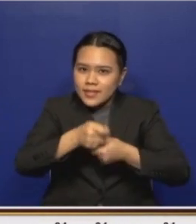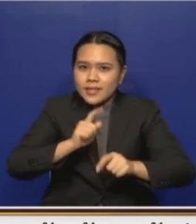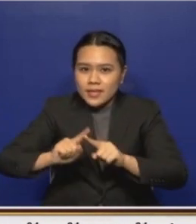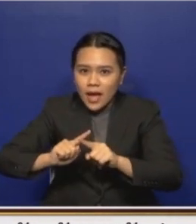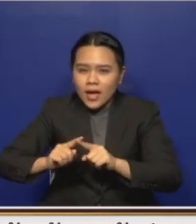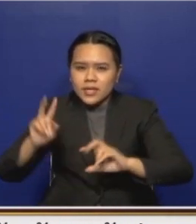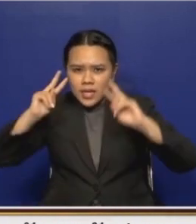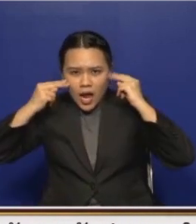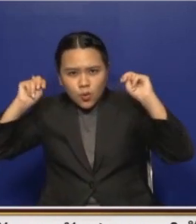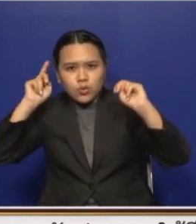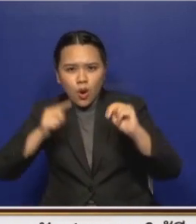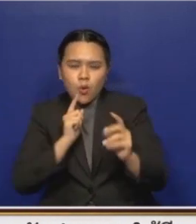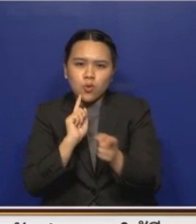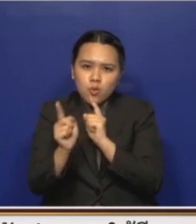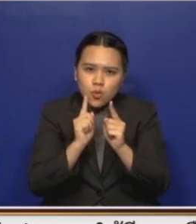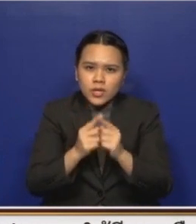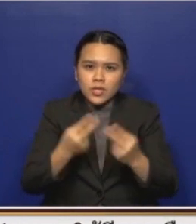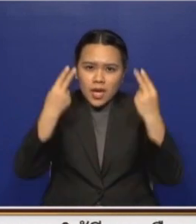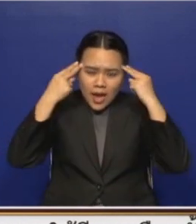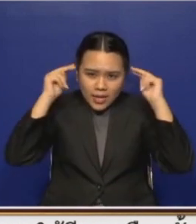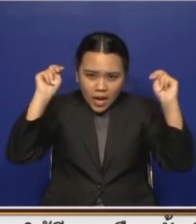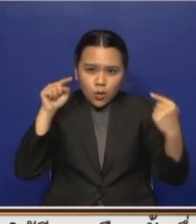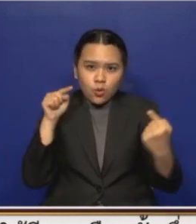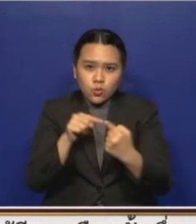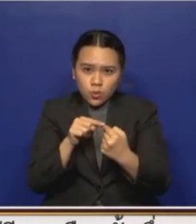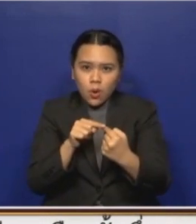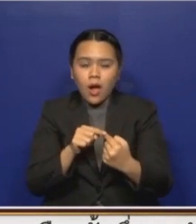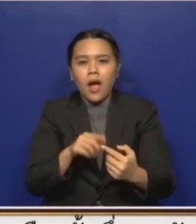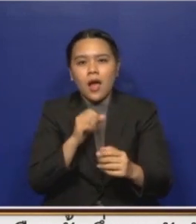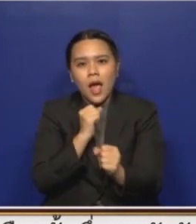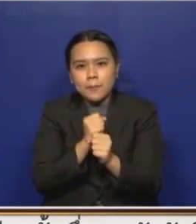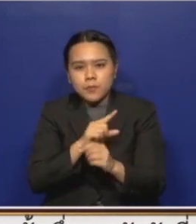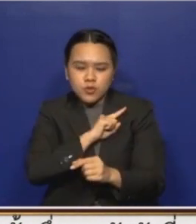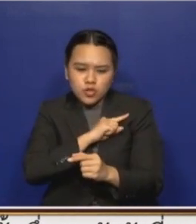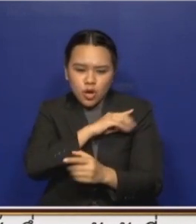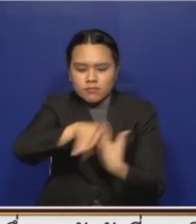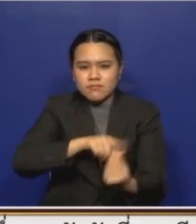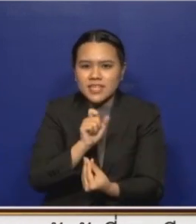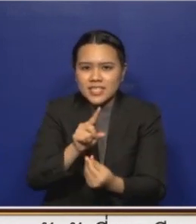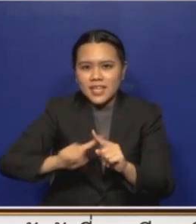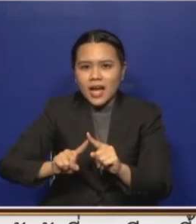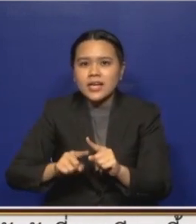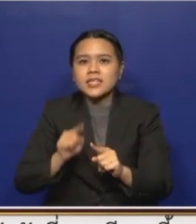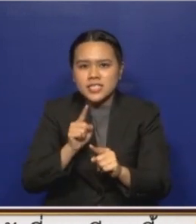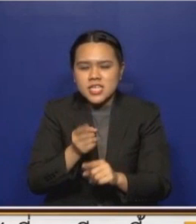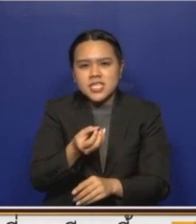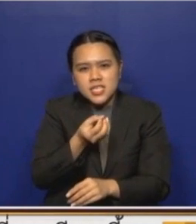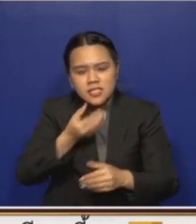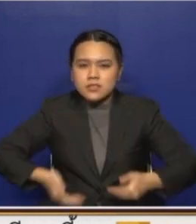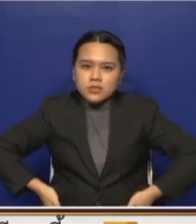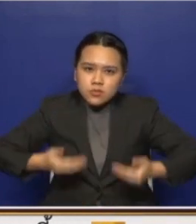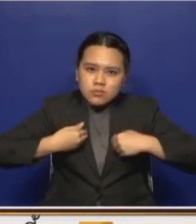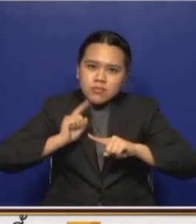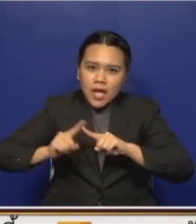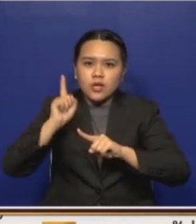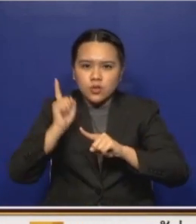ท่านทำอะไรได้ตั้งหลายอย่างฮะเป็นยิ่งกว่าความมหัศจรรย์ถ้าไม่งั้นท่านต้องลดราคาข้าวกะ